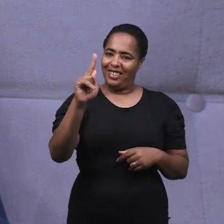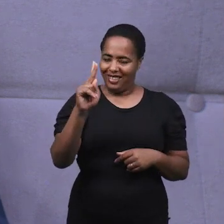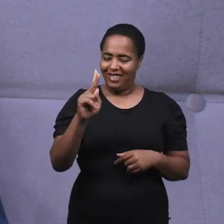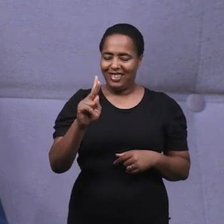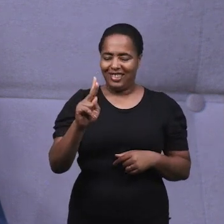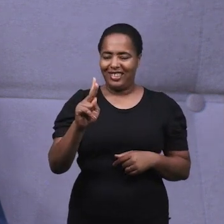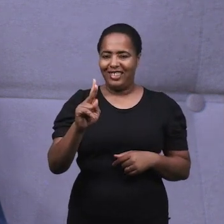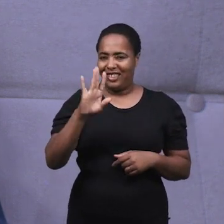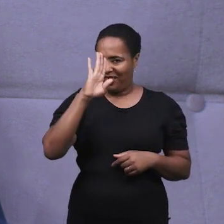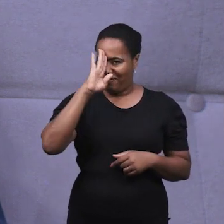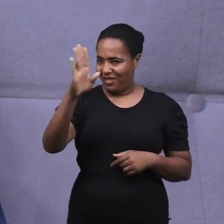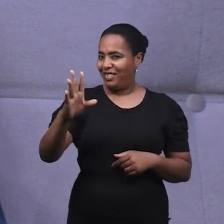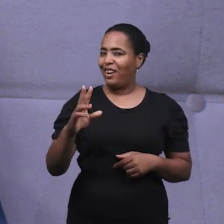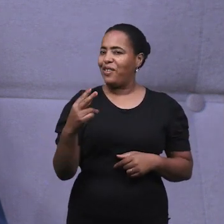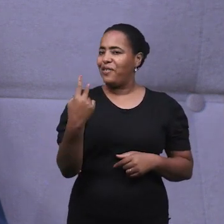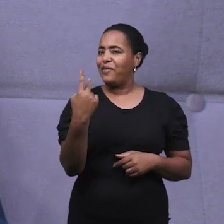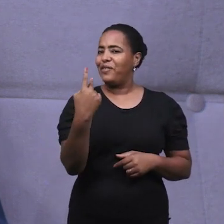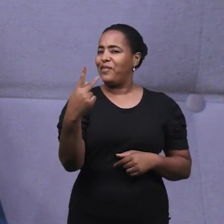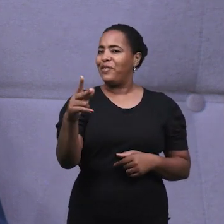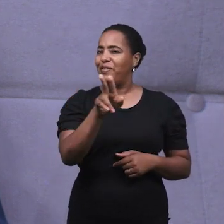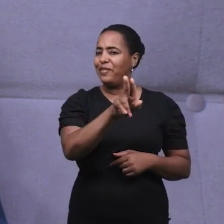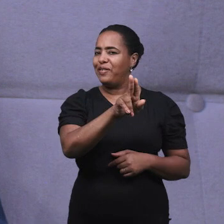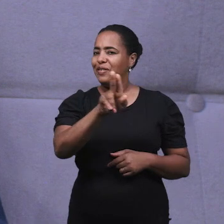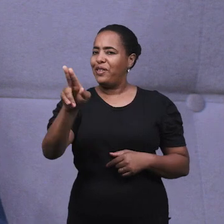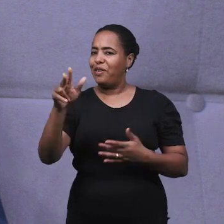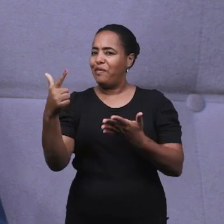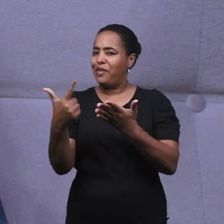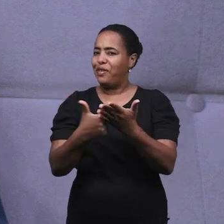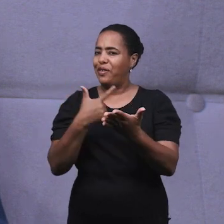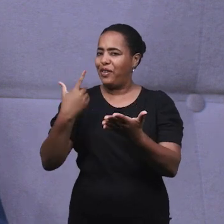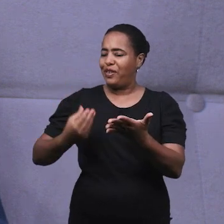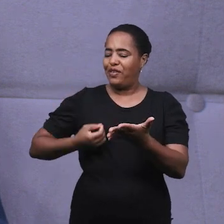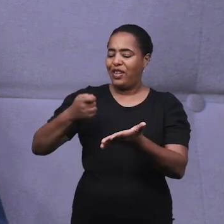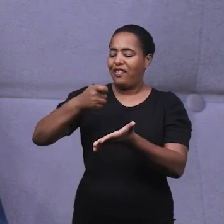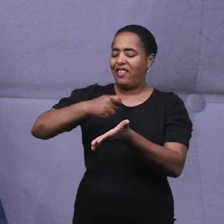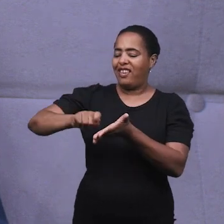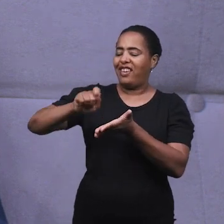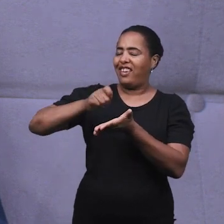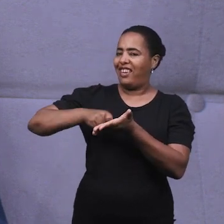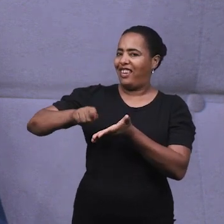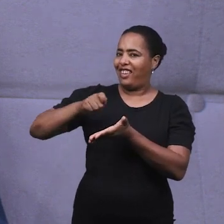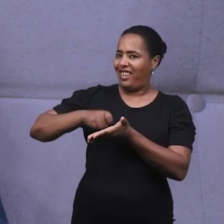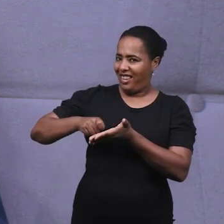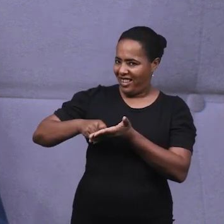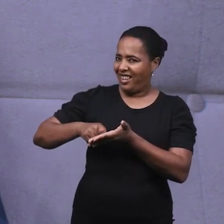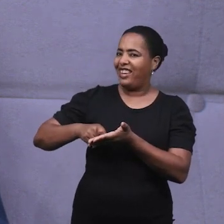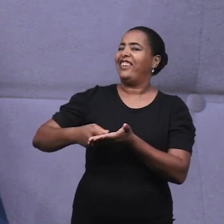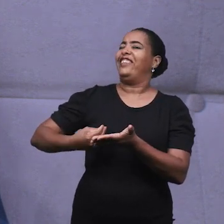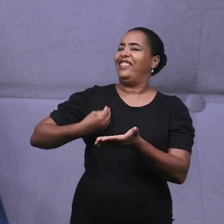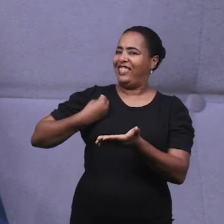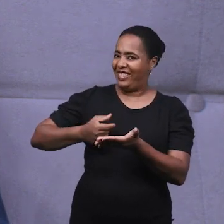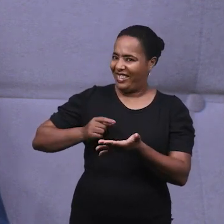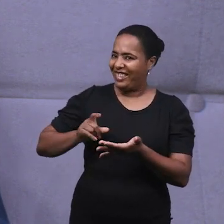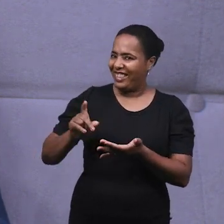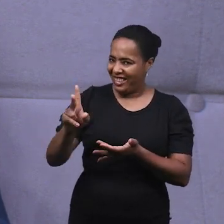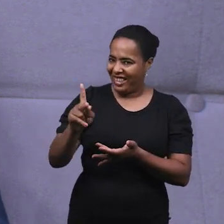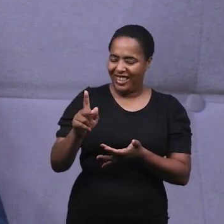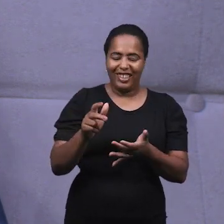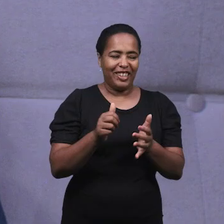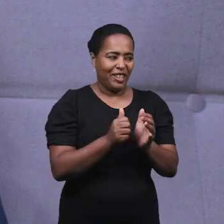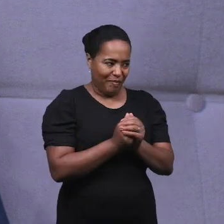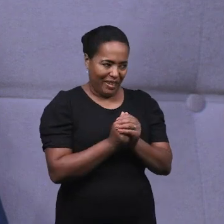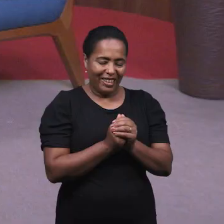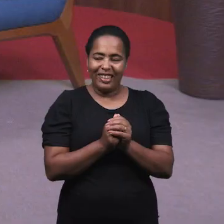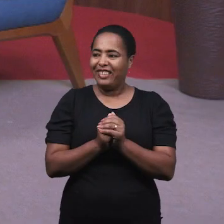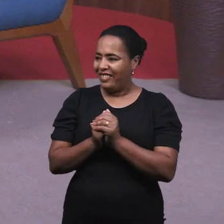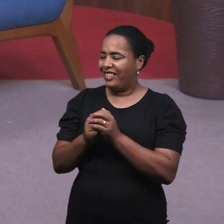vie, c'est-à-dire la vie éternelle. Amen. Loué soit le Seigneur Jésus. Très